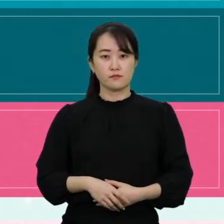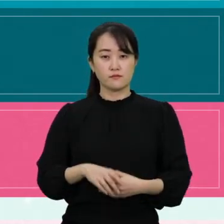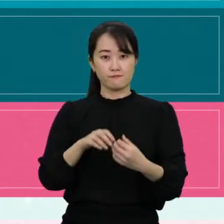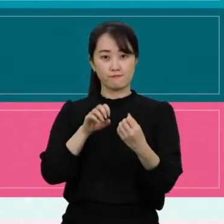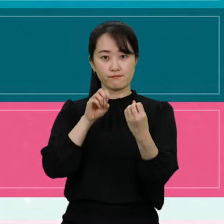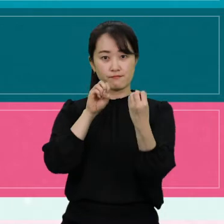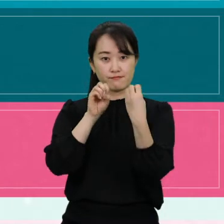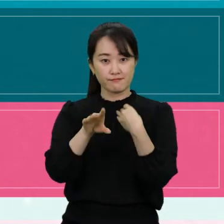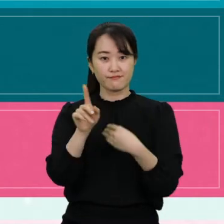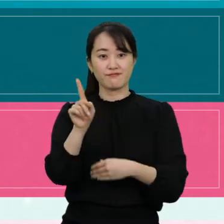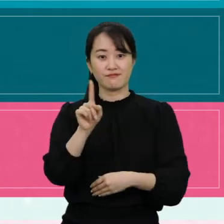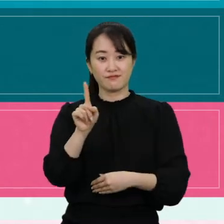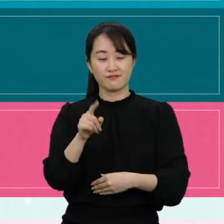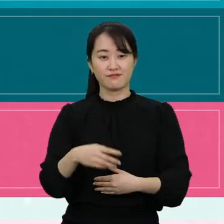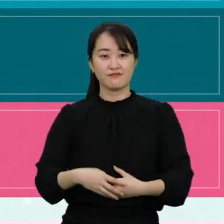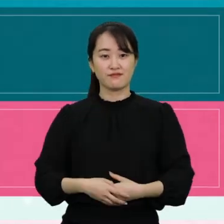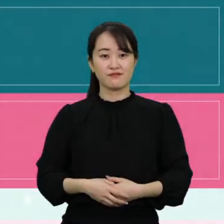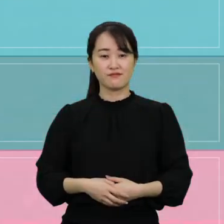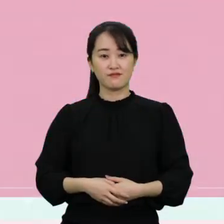자, 정답은